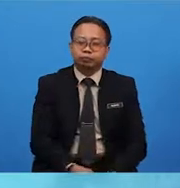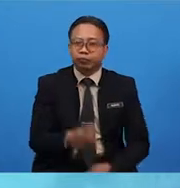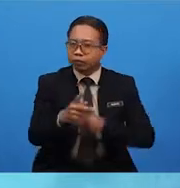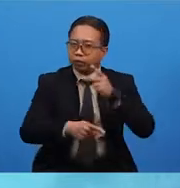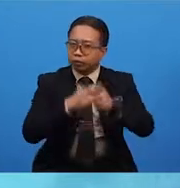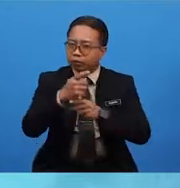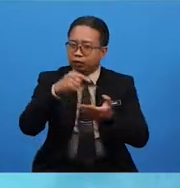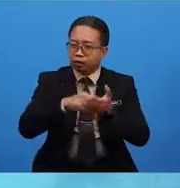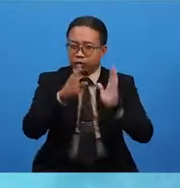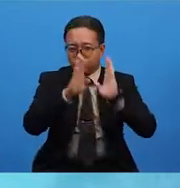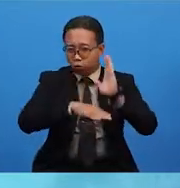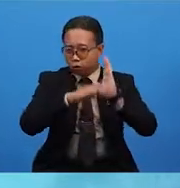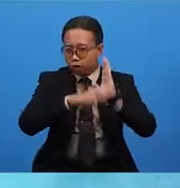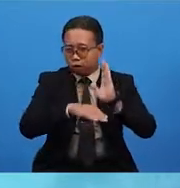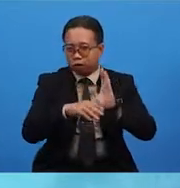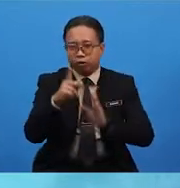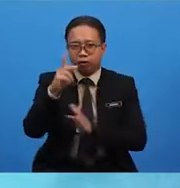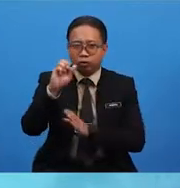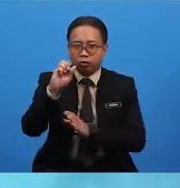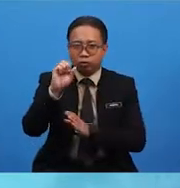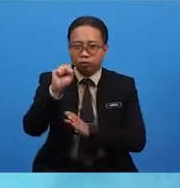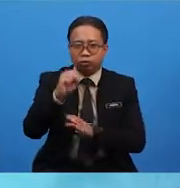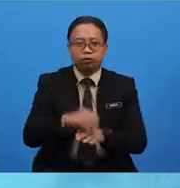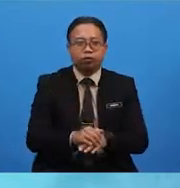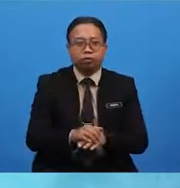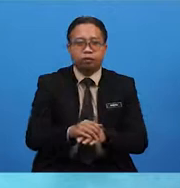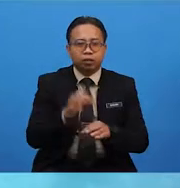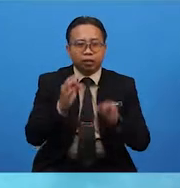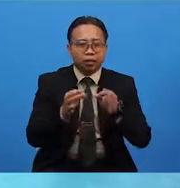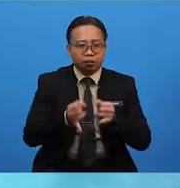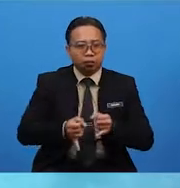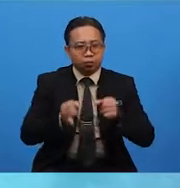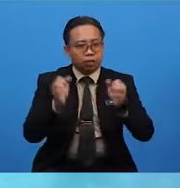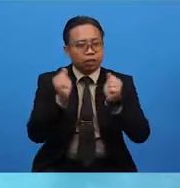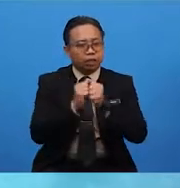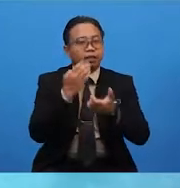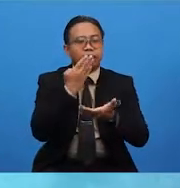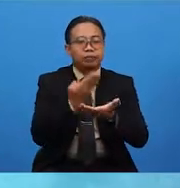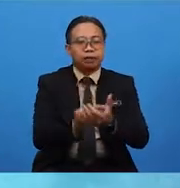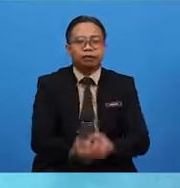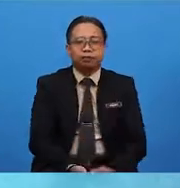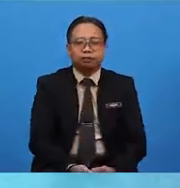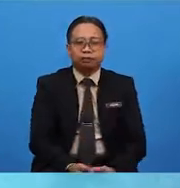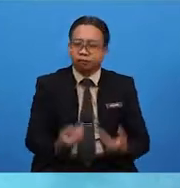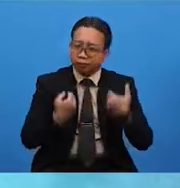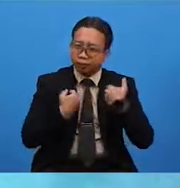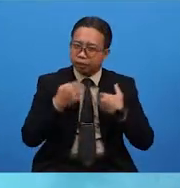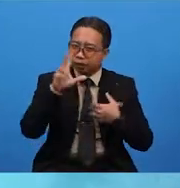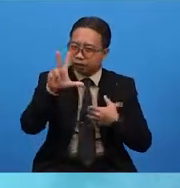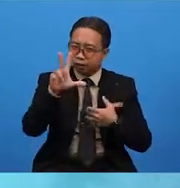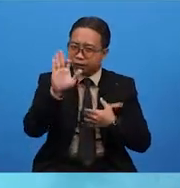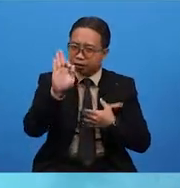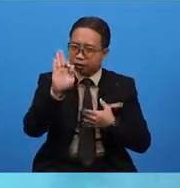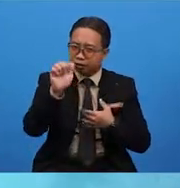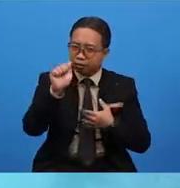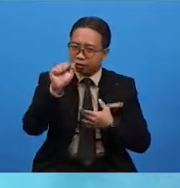proses ini boleh mengurangkan cost produksi sekiranya dijalankan dengan baik terdapat tiga